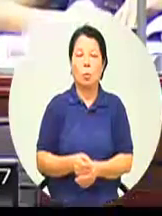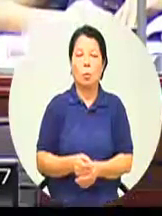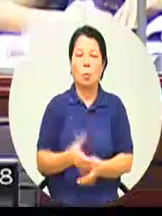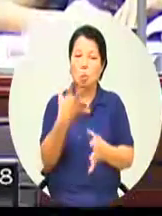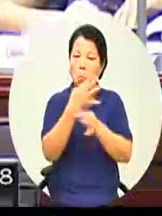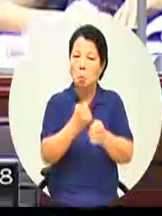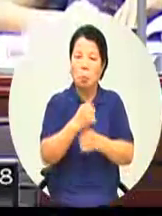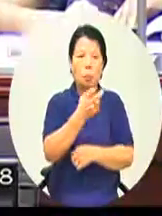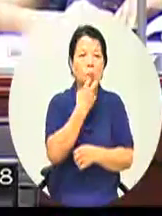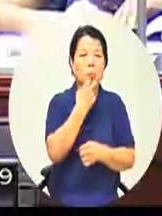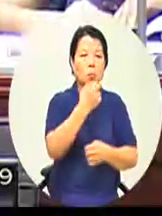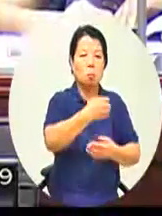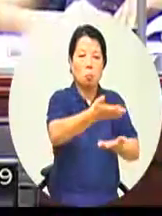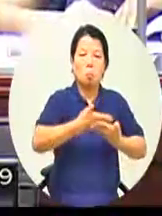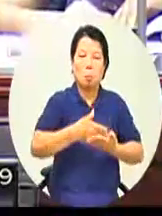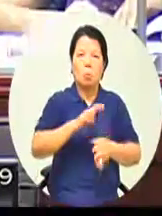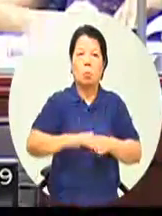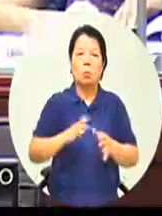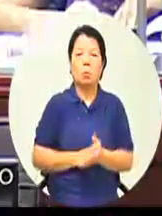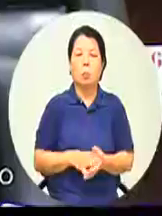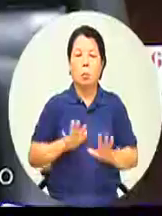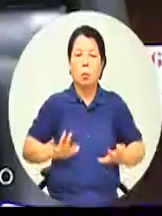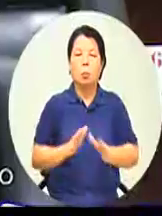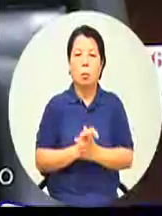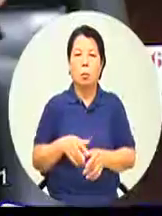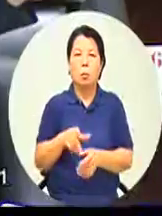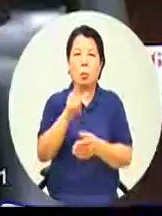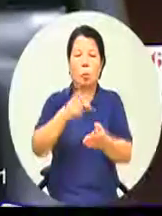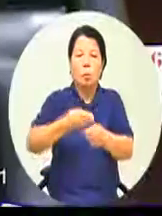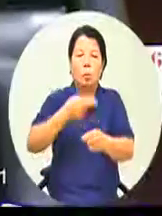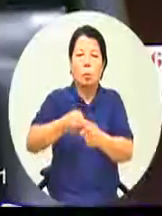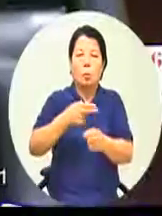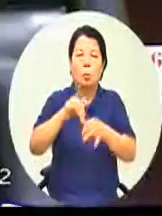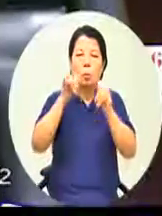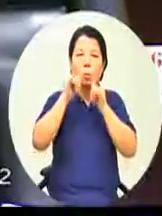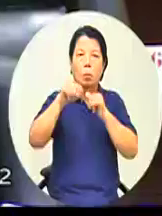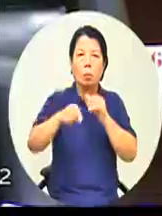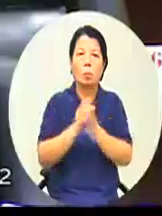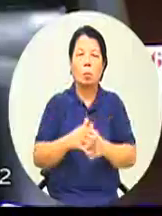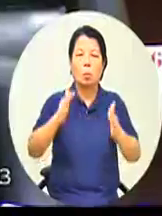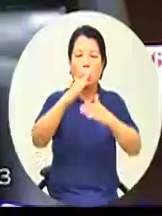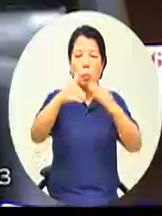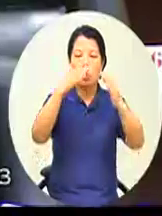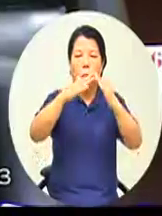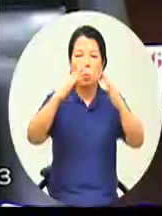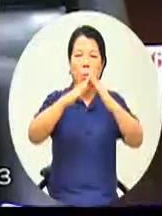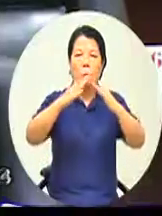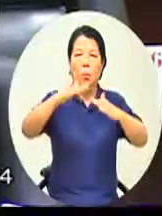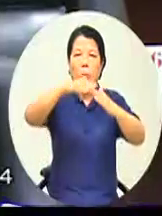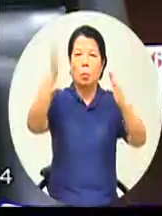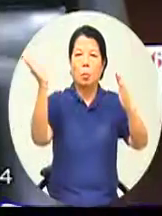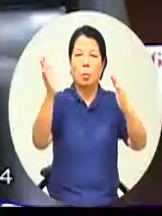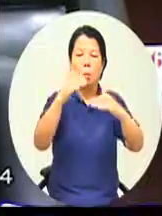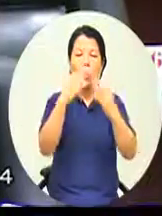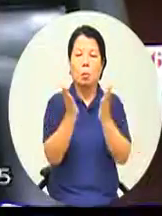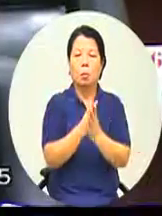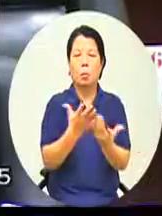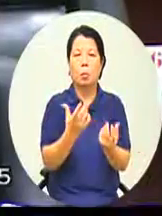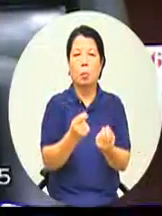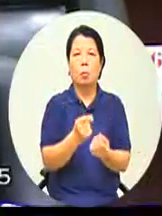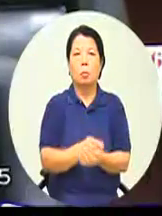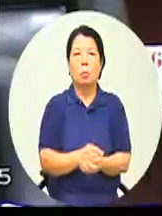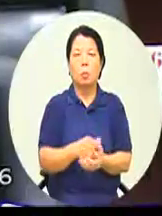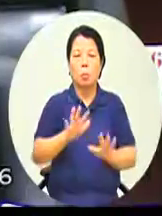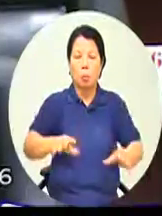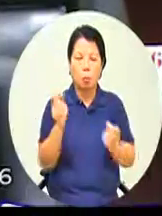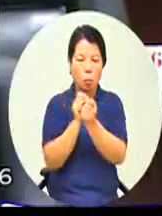会下来？因为比如说以我们科寮国小就好，到现在那一整栋校舍是没有屋顶的状况。 对的。 那我想最近也